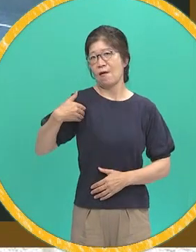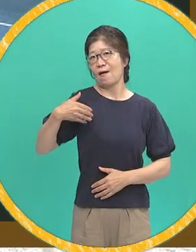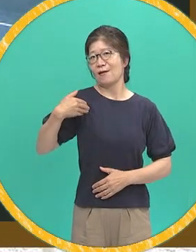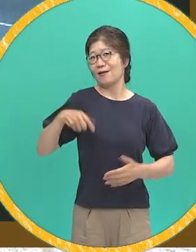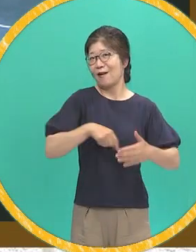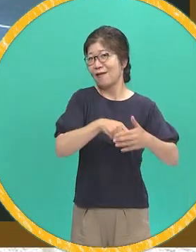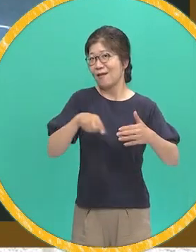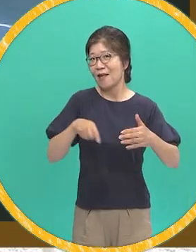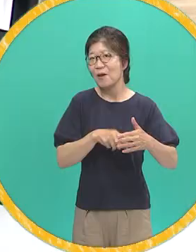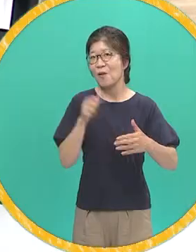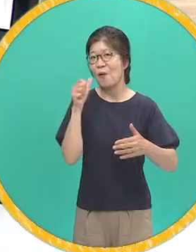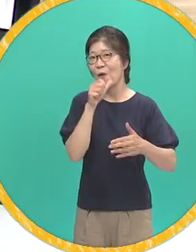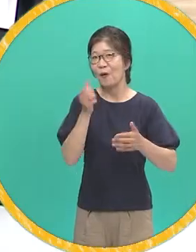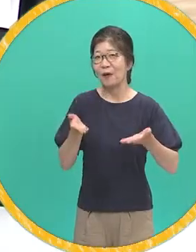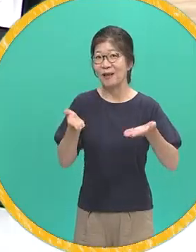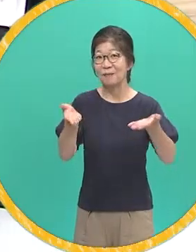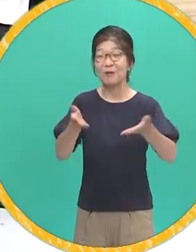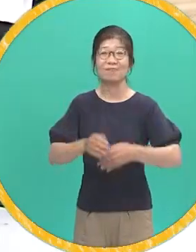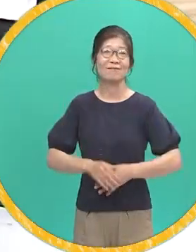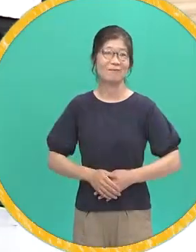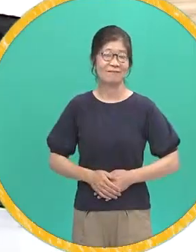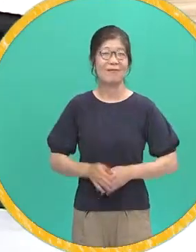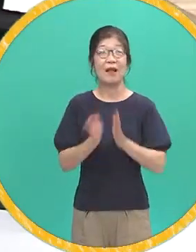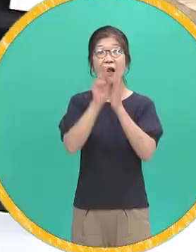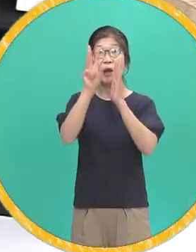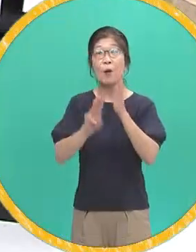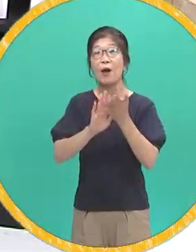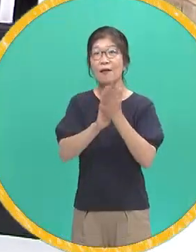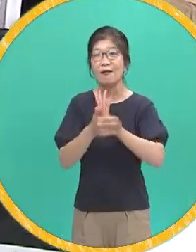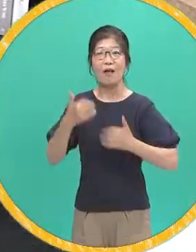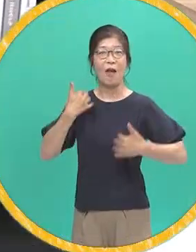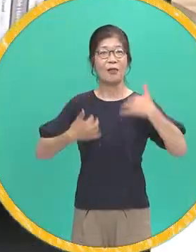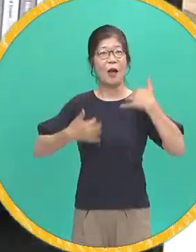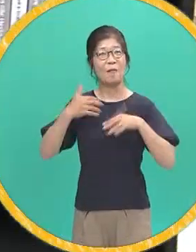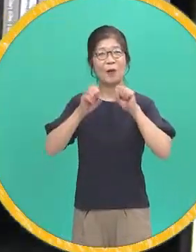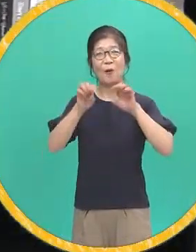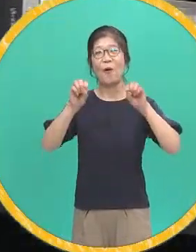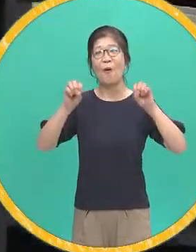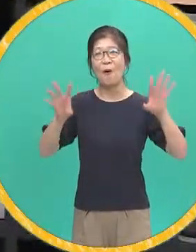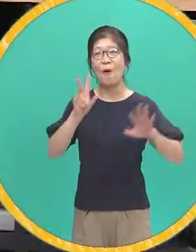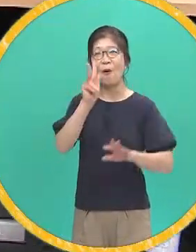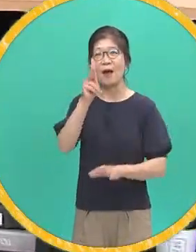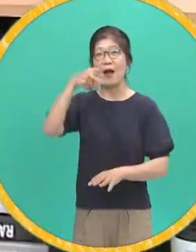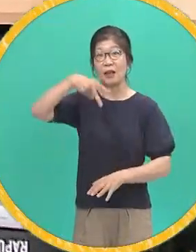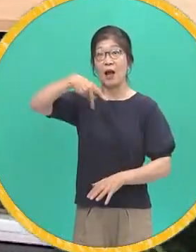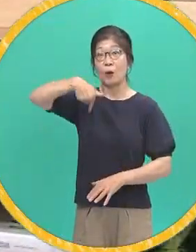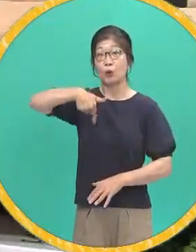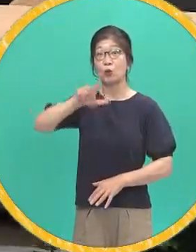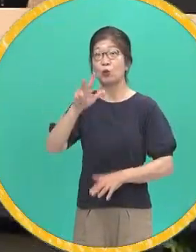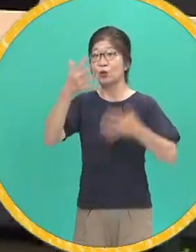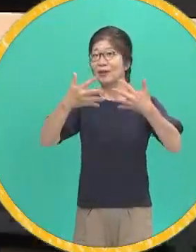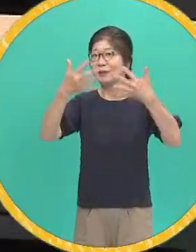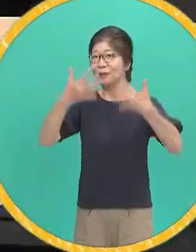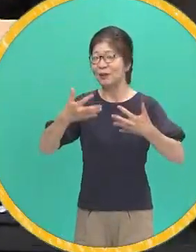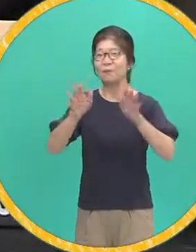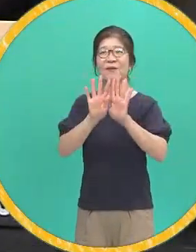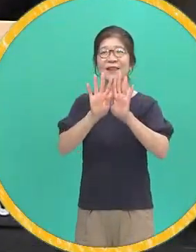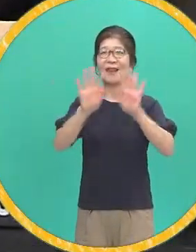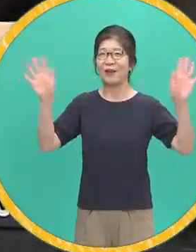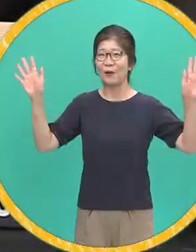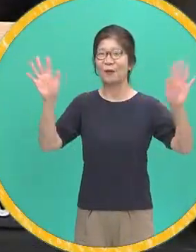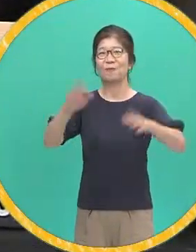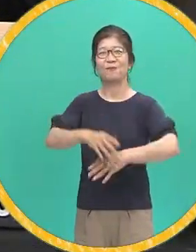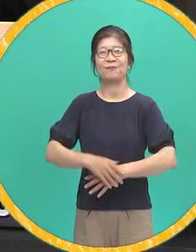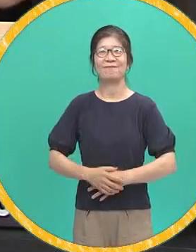取材神奈川県エンターテインメント候補カラフルTVスタート